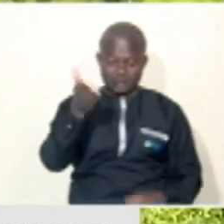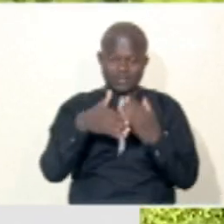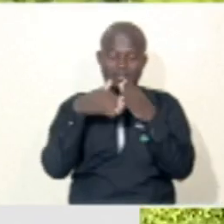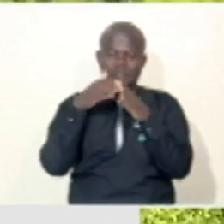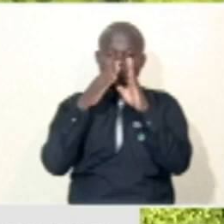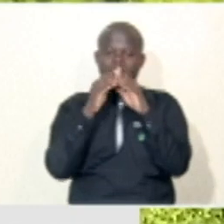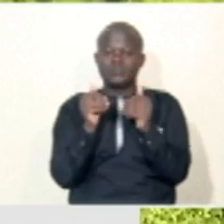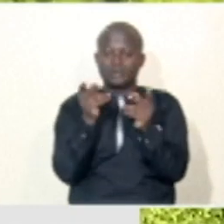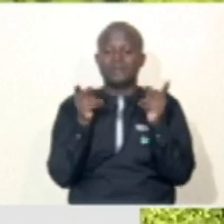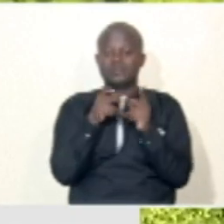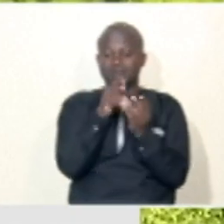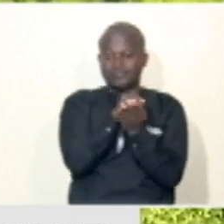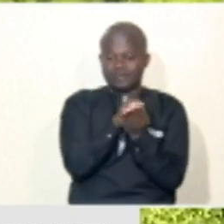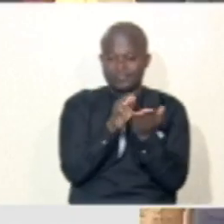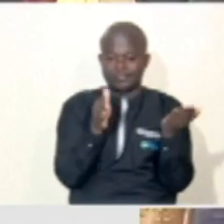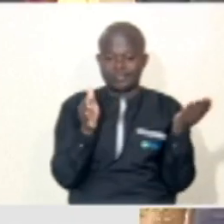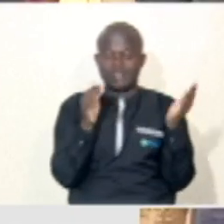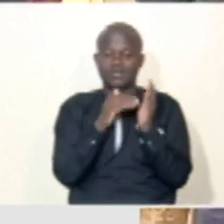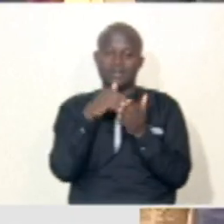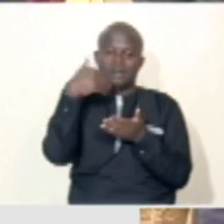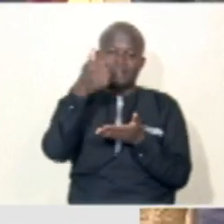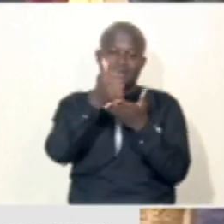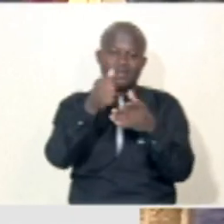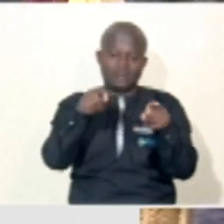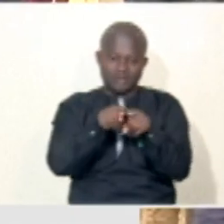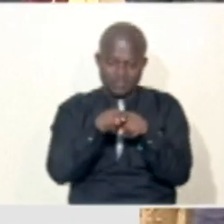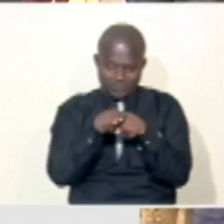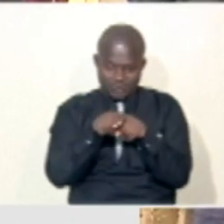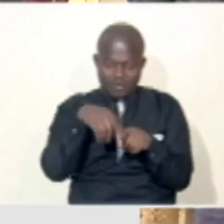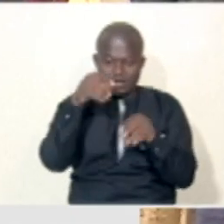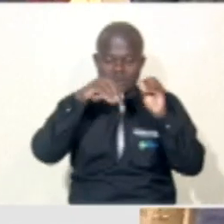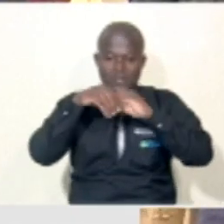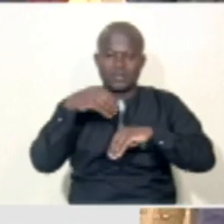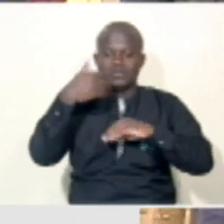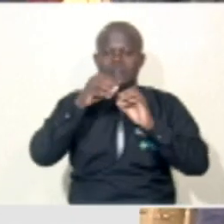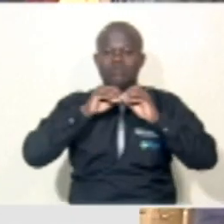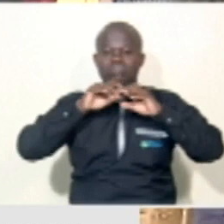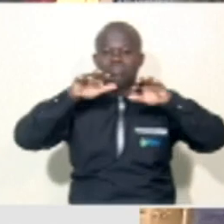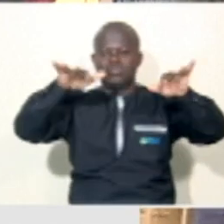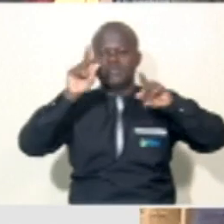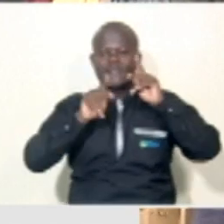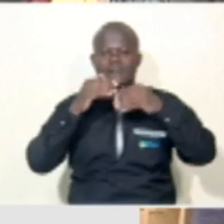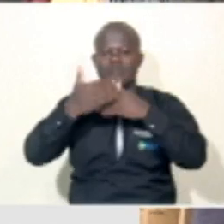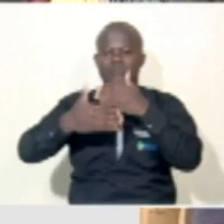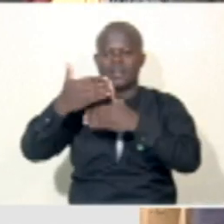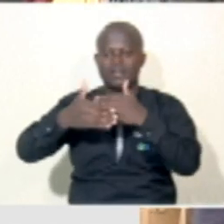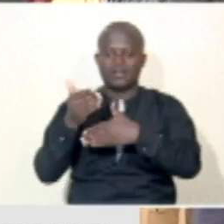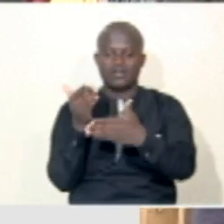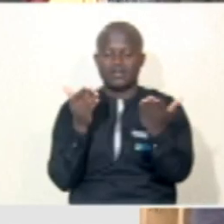cyunzi buhunikiro bagenda bafasha gutyo uko rero umusaruro ugenda uba munyi ugenda kwiririkanwa n'abaturage bayegereye ibegereye yo